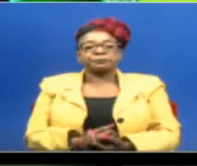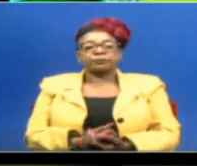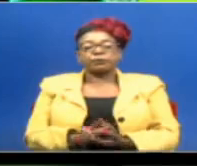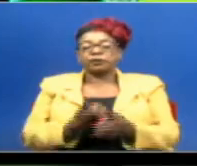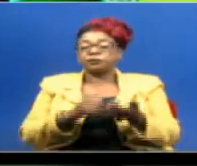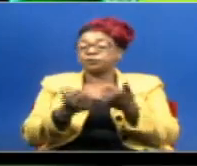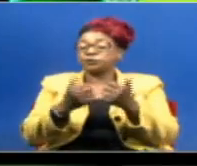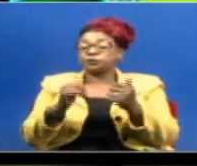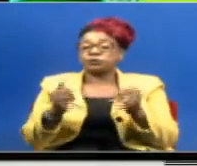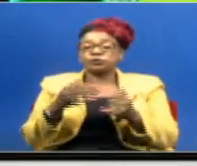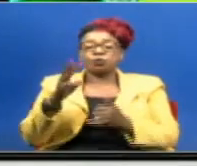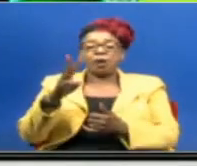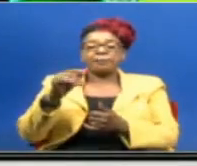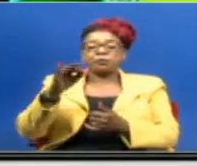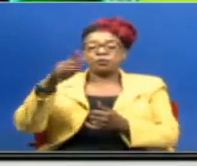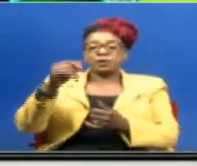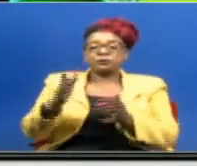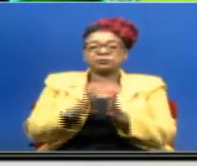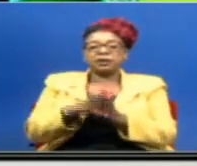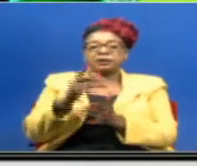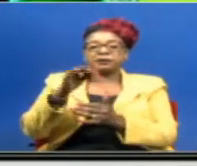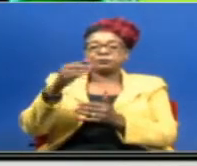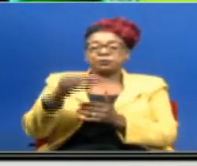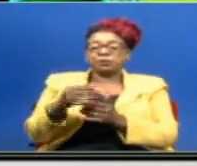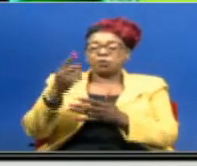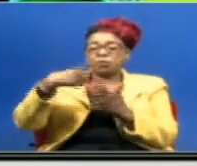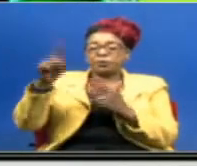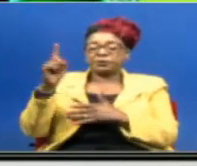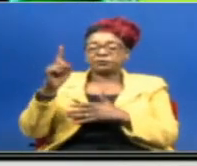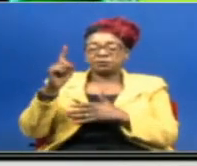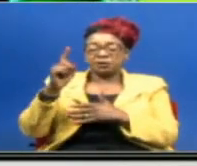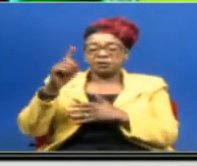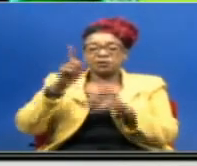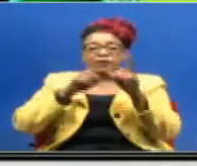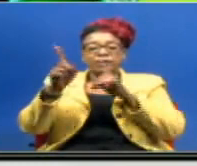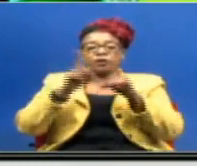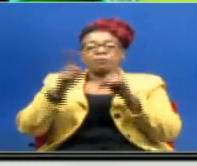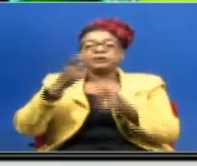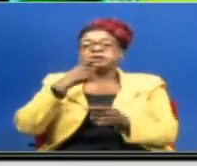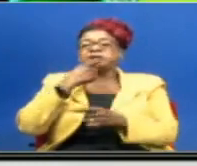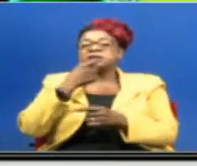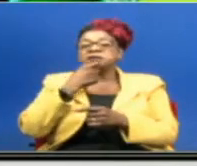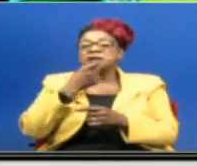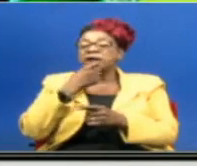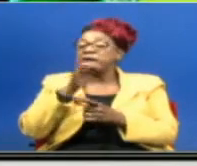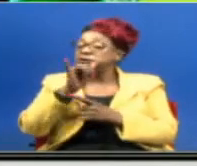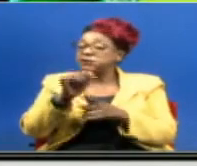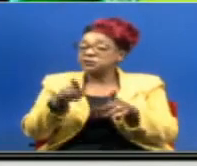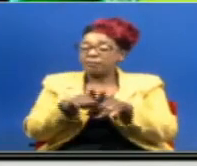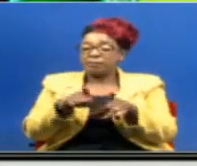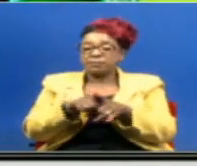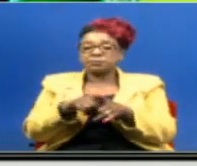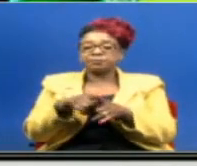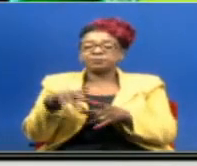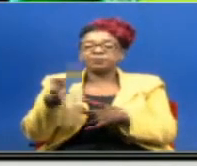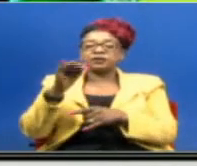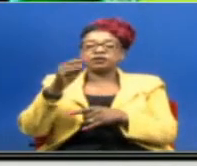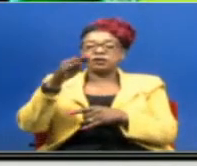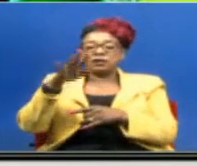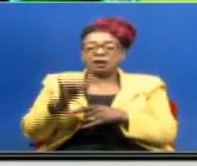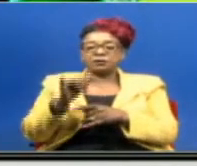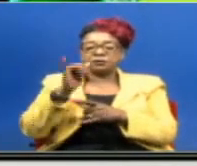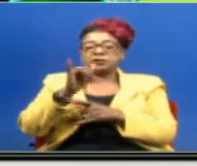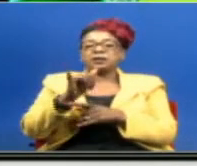FC na Plateau Queens ndio mabingwa wa Safricom Chapa Dimba kanda ya Nyanza. Wakati huo huo timu ya Shali Laji ndio mabingwa